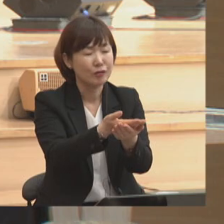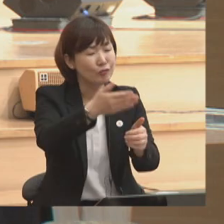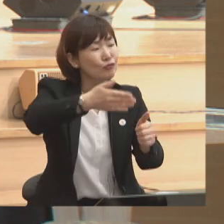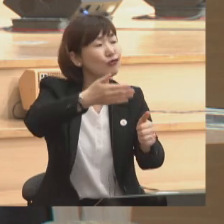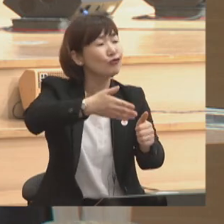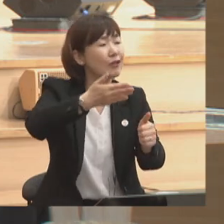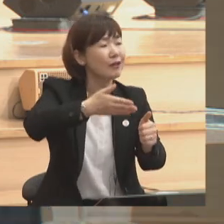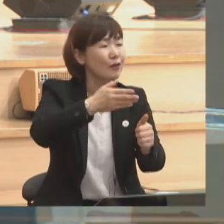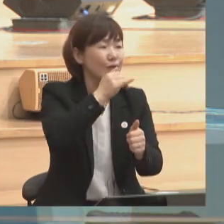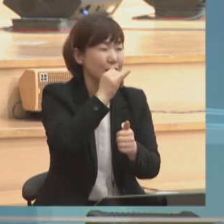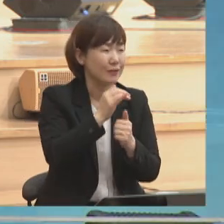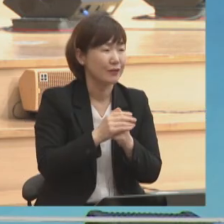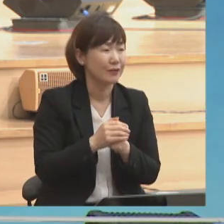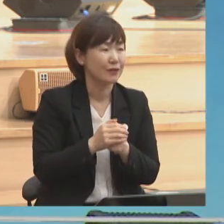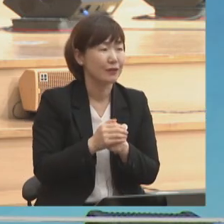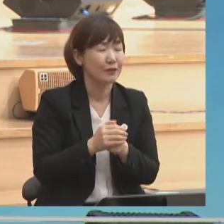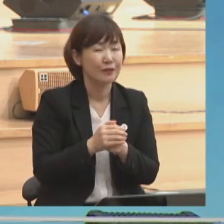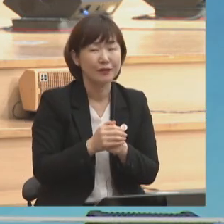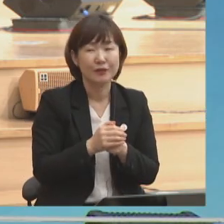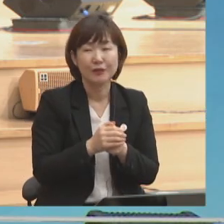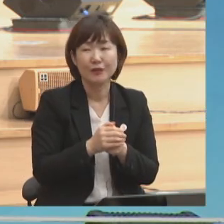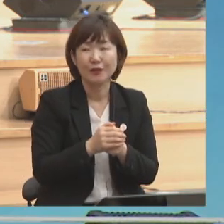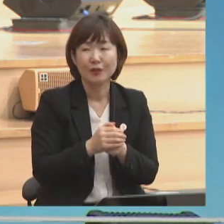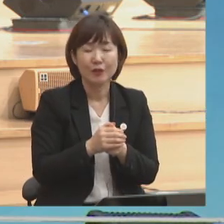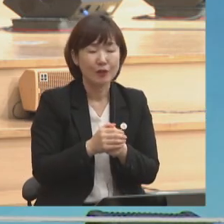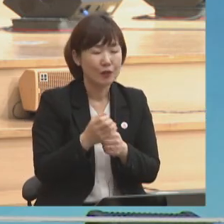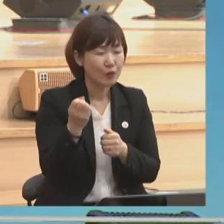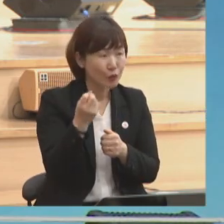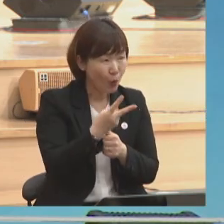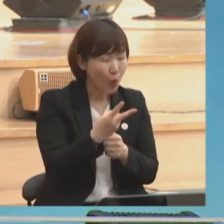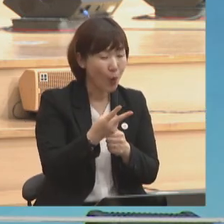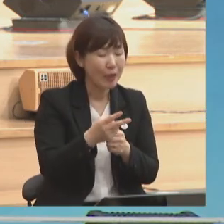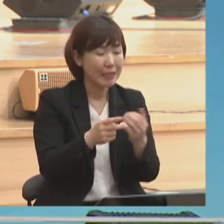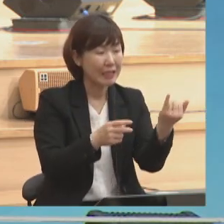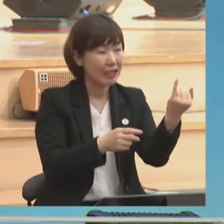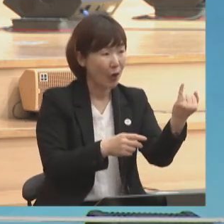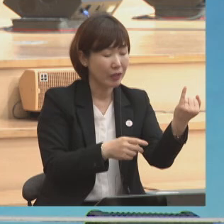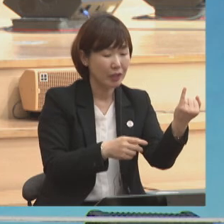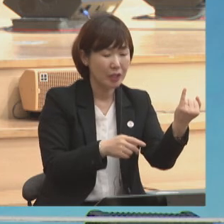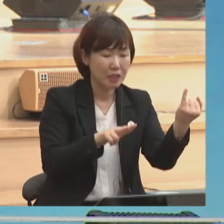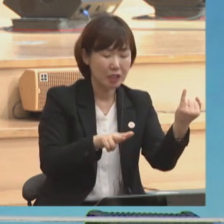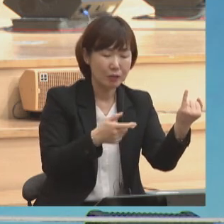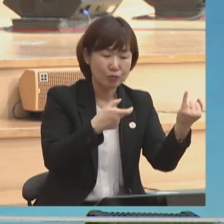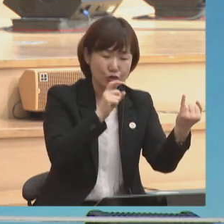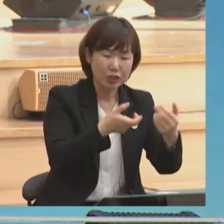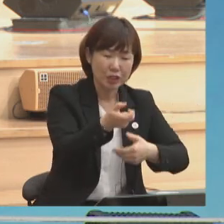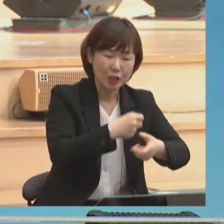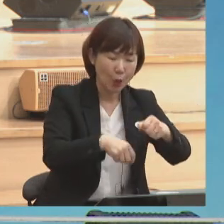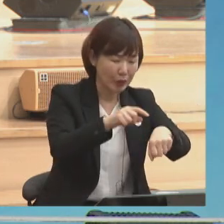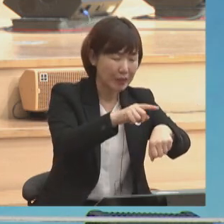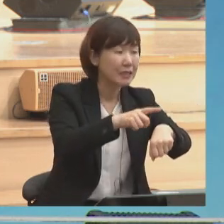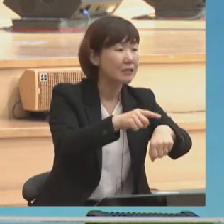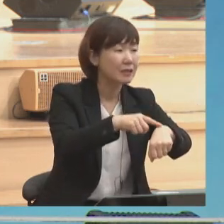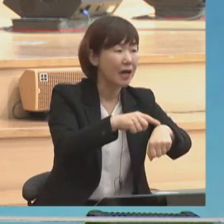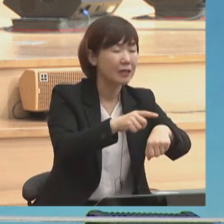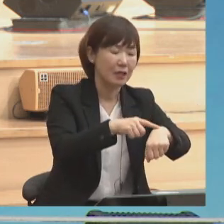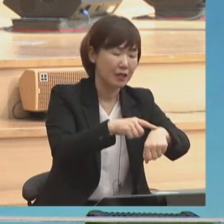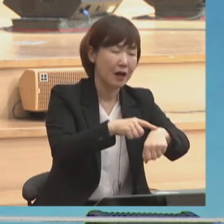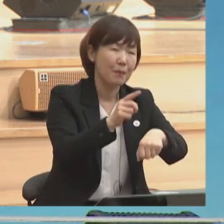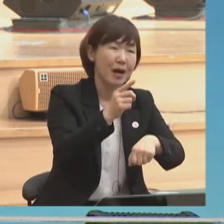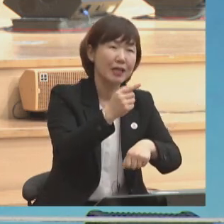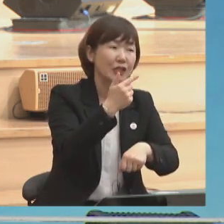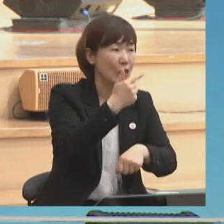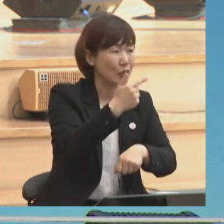부탁이 나오고 있는 거예요. 그리고 다 아시다시피 이 여인이 물을 길러 온 이 시간이 때가